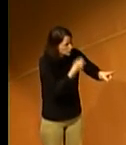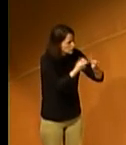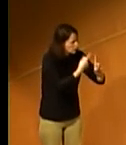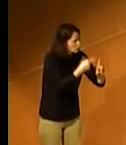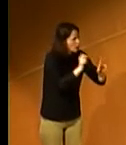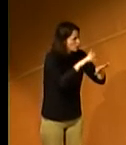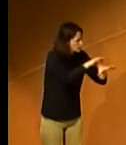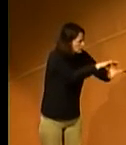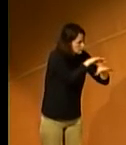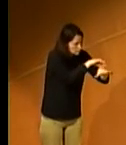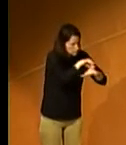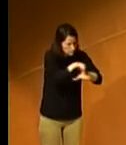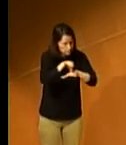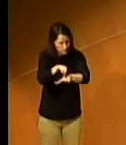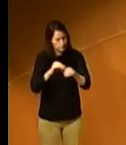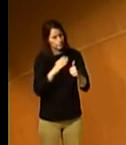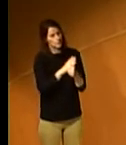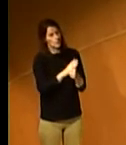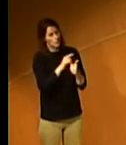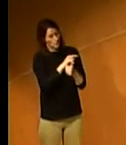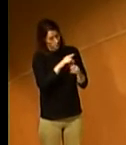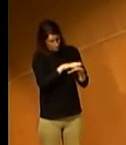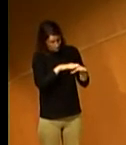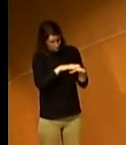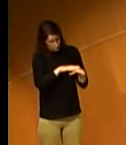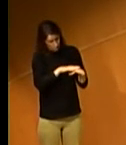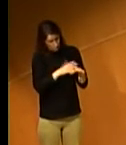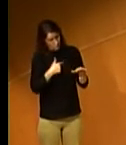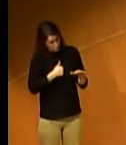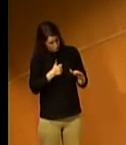particuliers. Je mets en place des adaptations